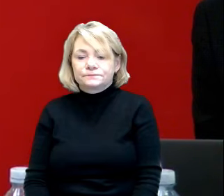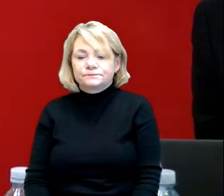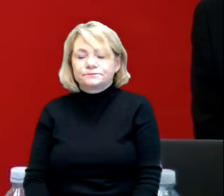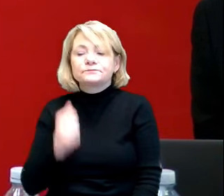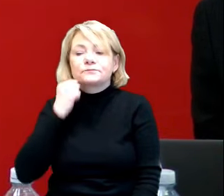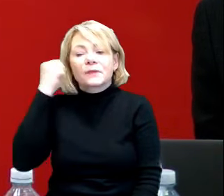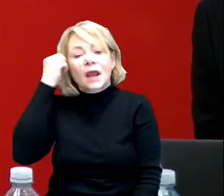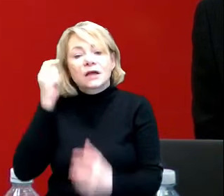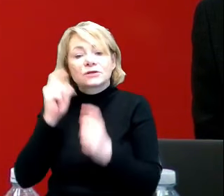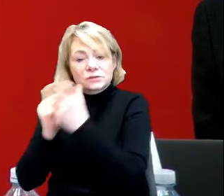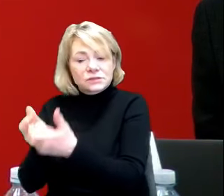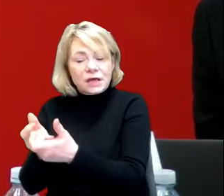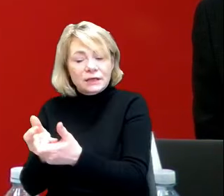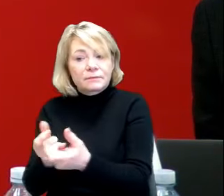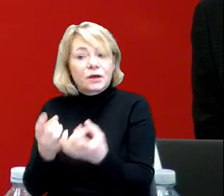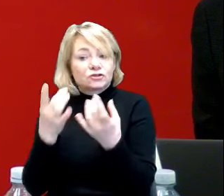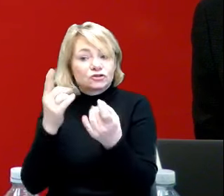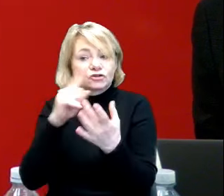daugiau